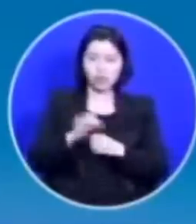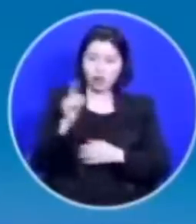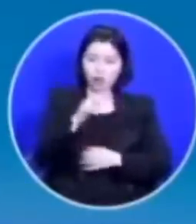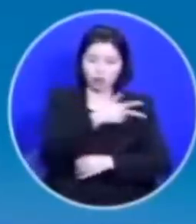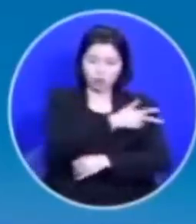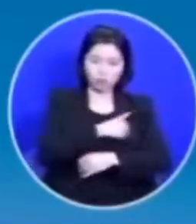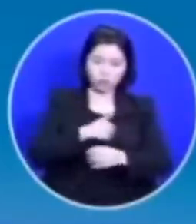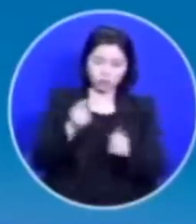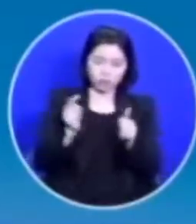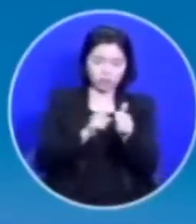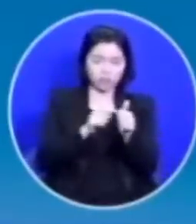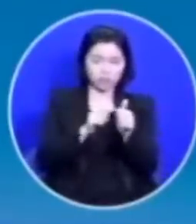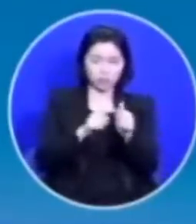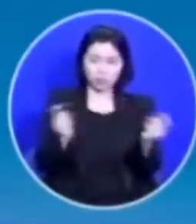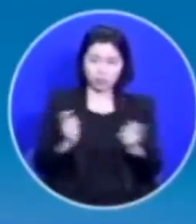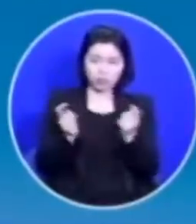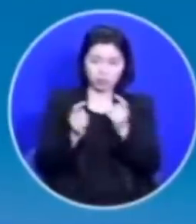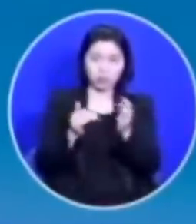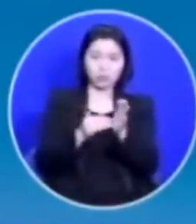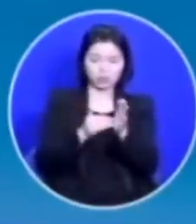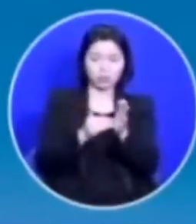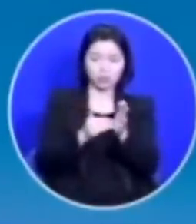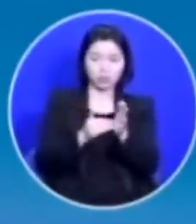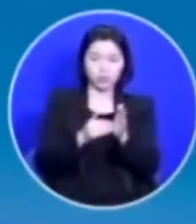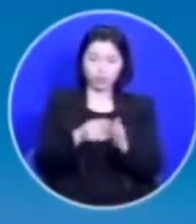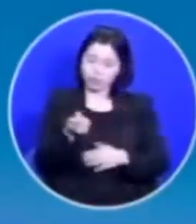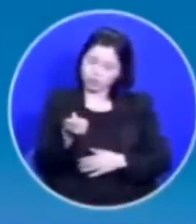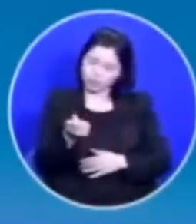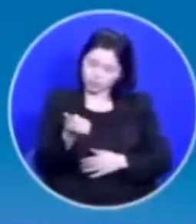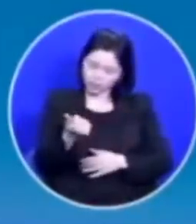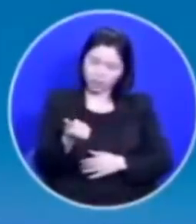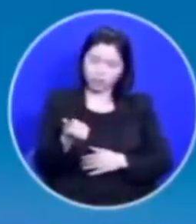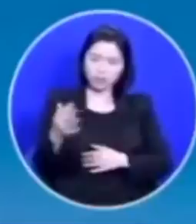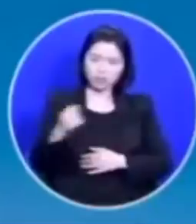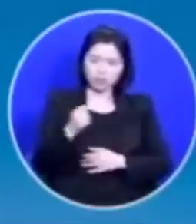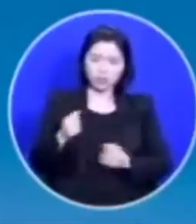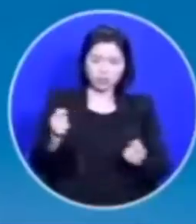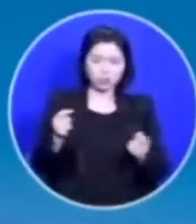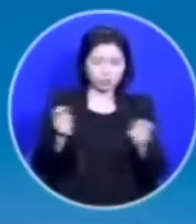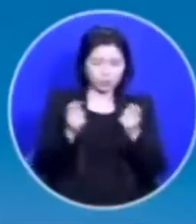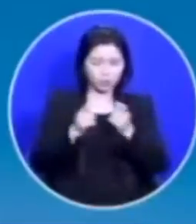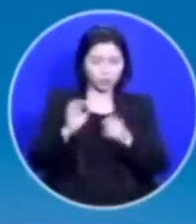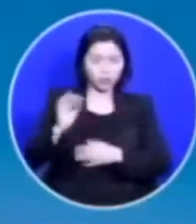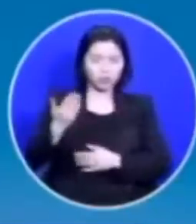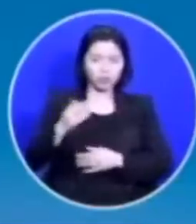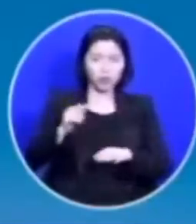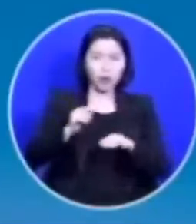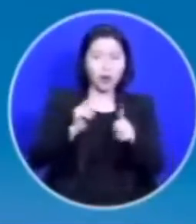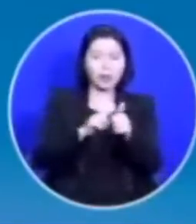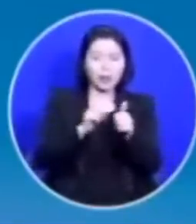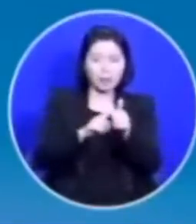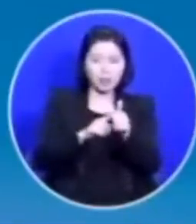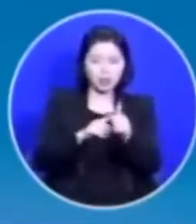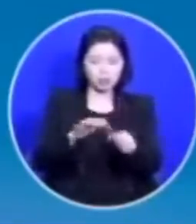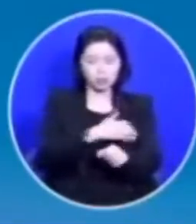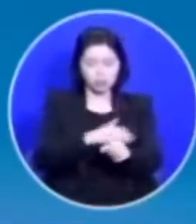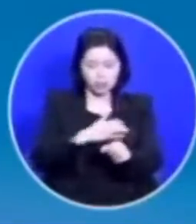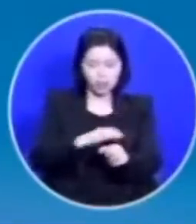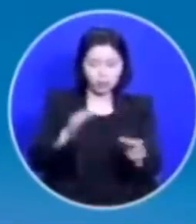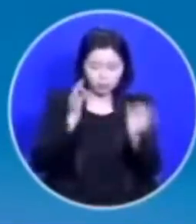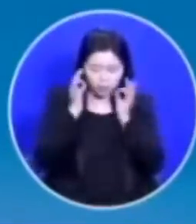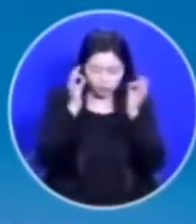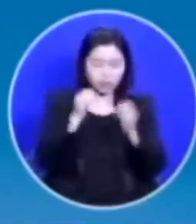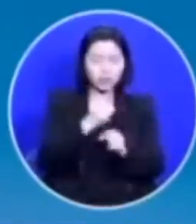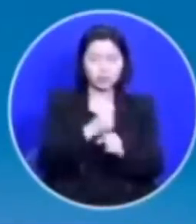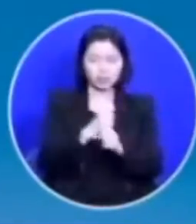집사님이 남편과 싸 오셨어요 아주 사소한 곳으로 다투게 되어 남편을 불편하게 하고 애타게 했습니다